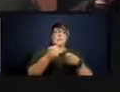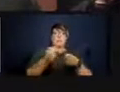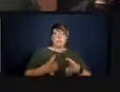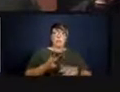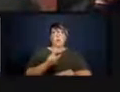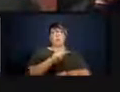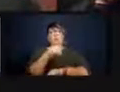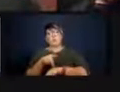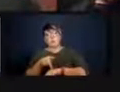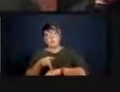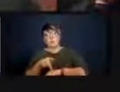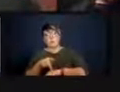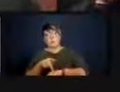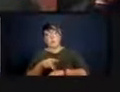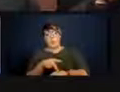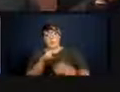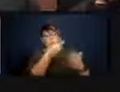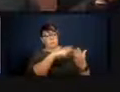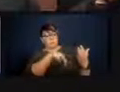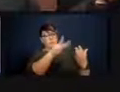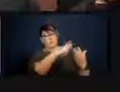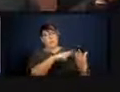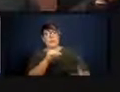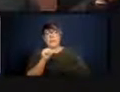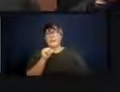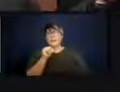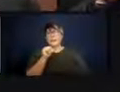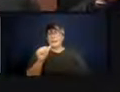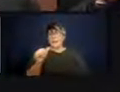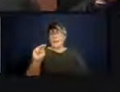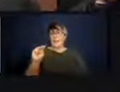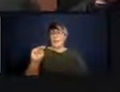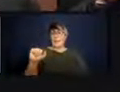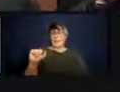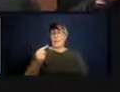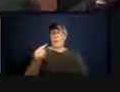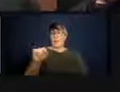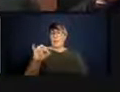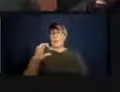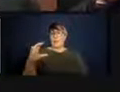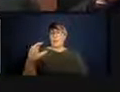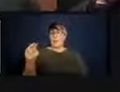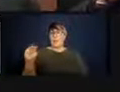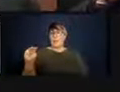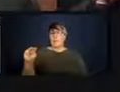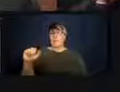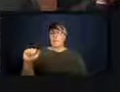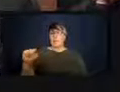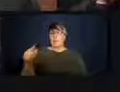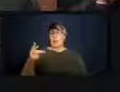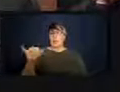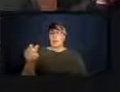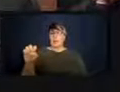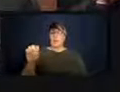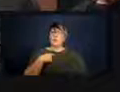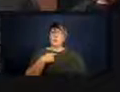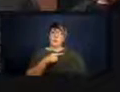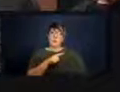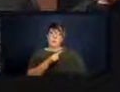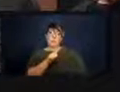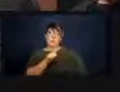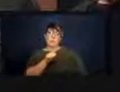المدراء، نعمل أيضا مع المعنيين في مجال الماجنت أو المدرسة